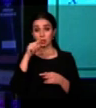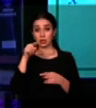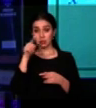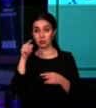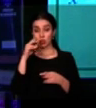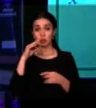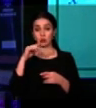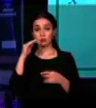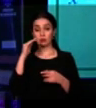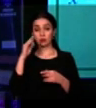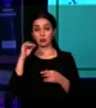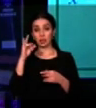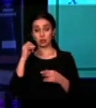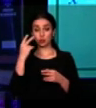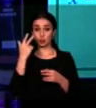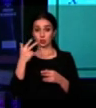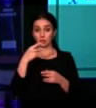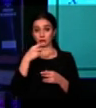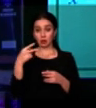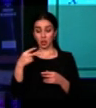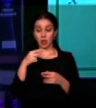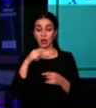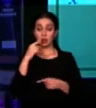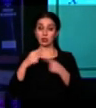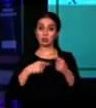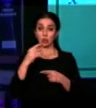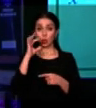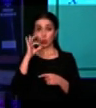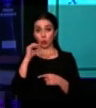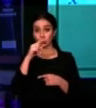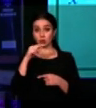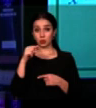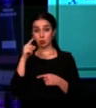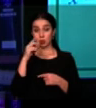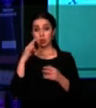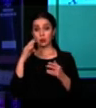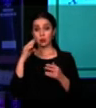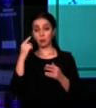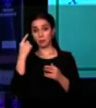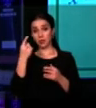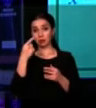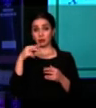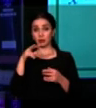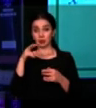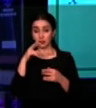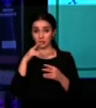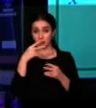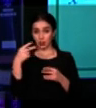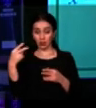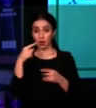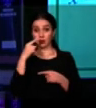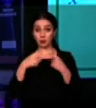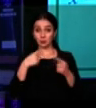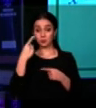darajasi to'q 3 ga teng. Keyingisini ildizi 0, darajasi to'q 1 ga teng. Keyingisini